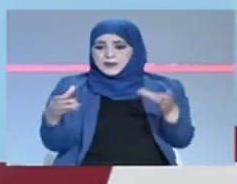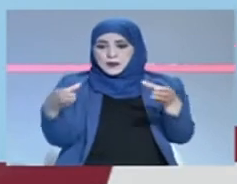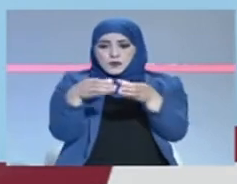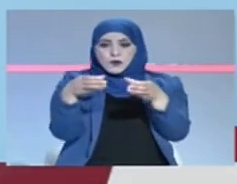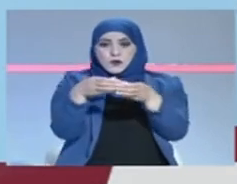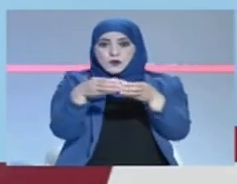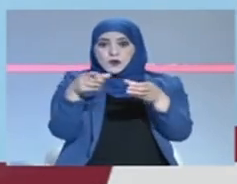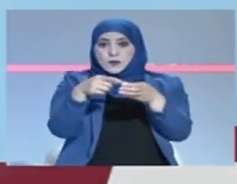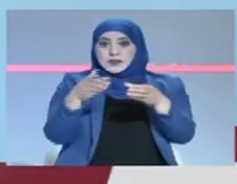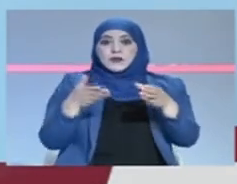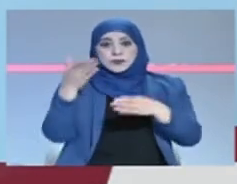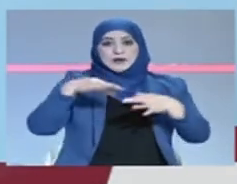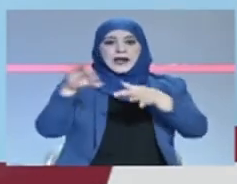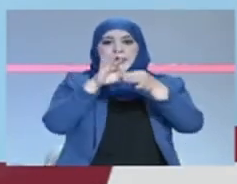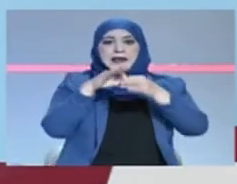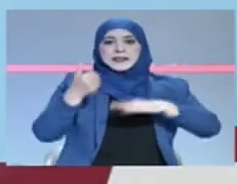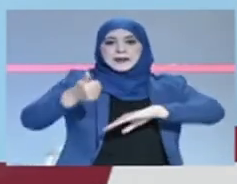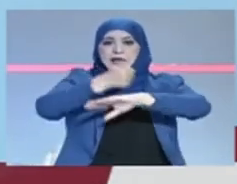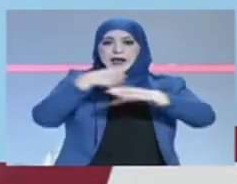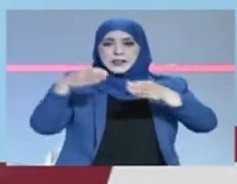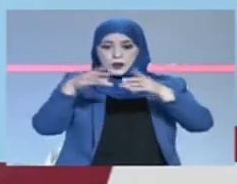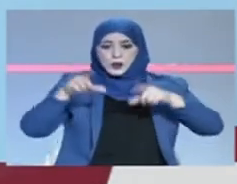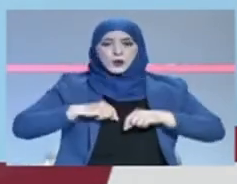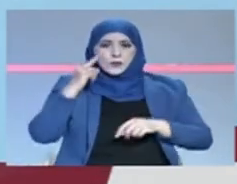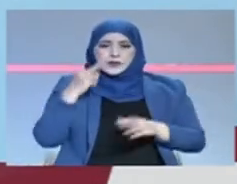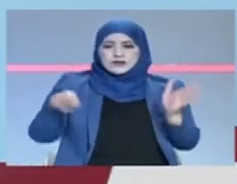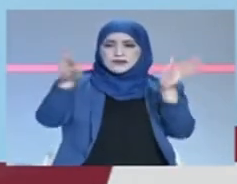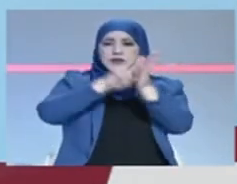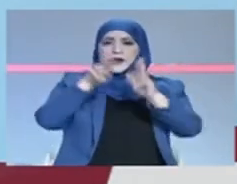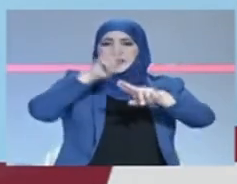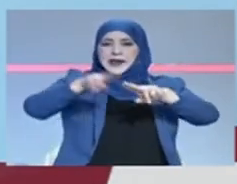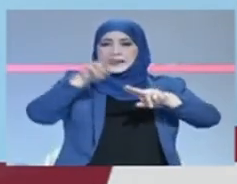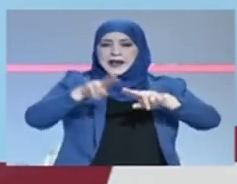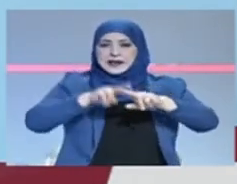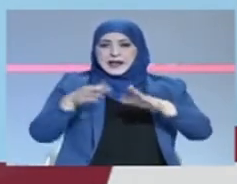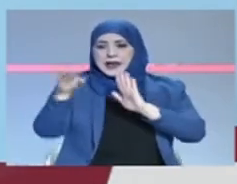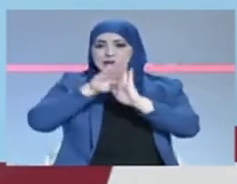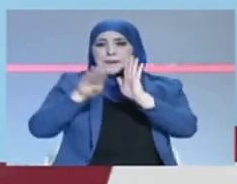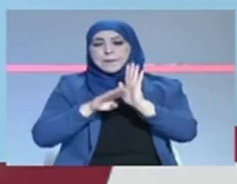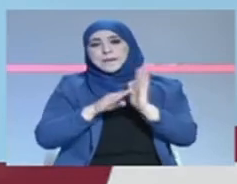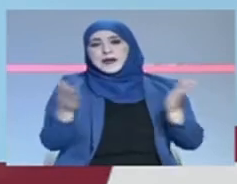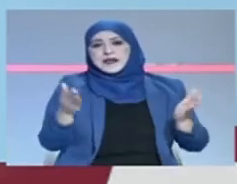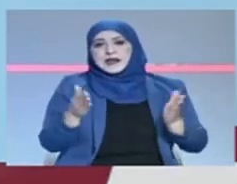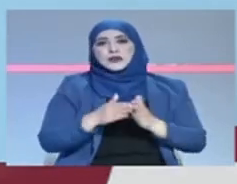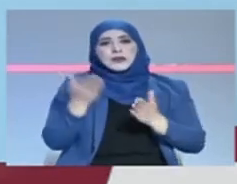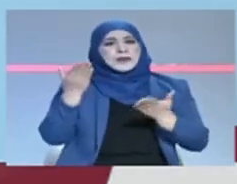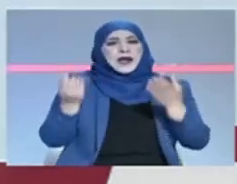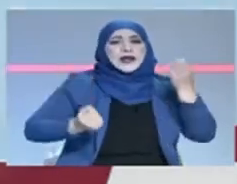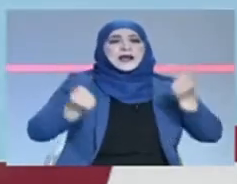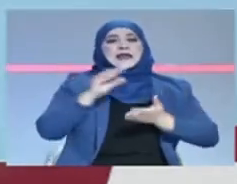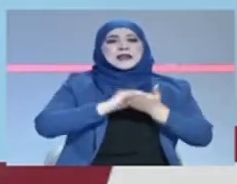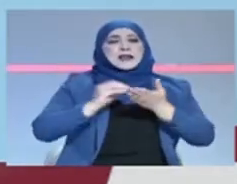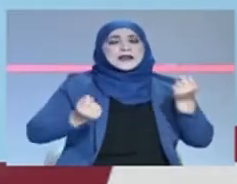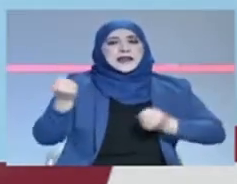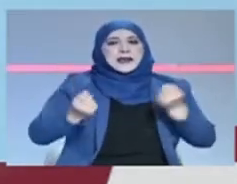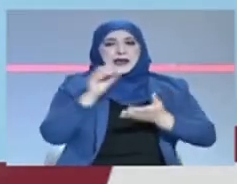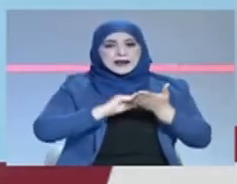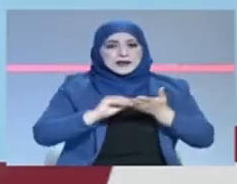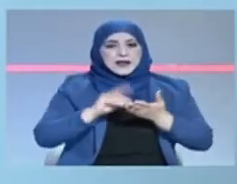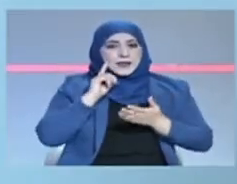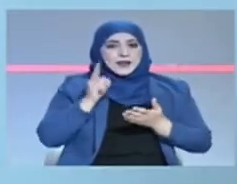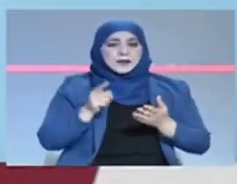رئيس الحكومة للنظر في إعادة النظر في النظام هذه متاع تصرف السيارات الإدارية في إطار